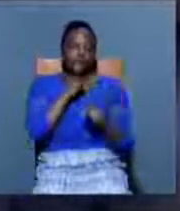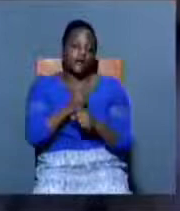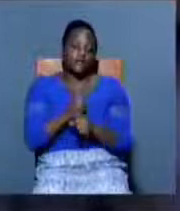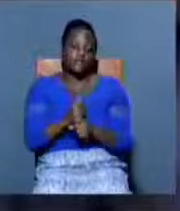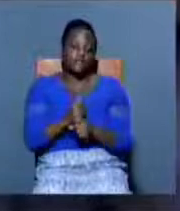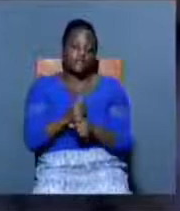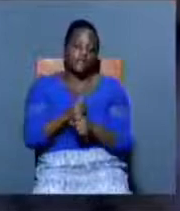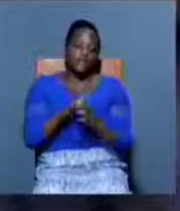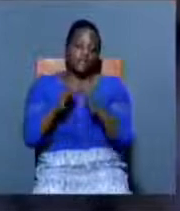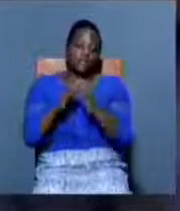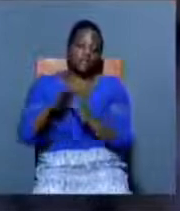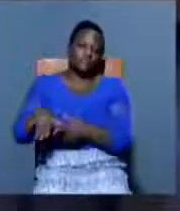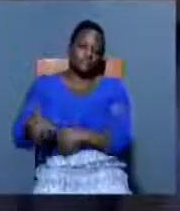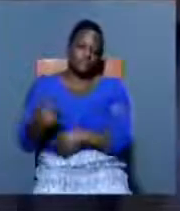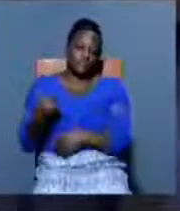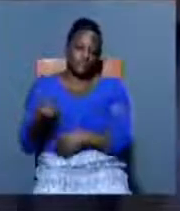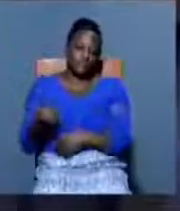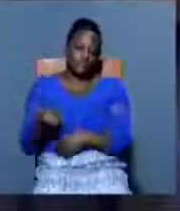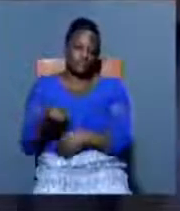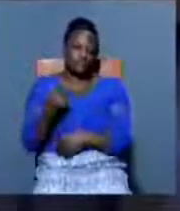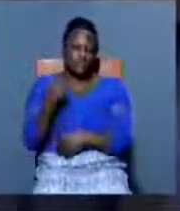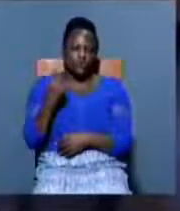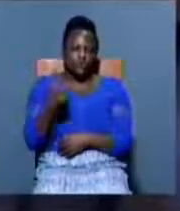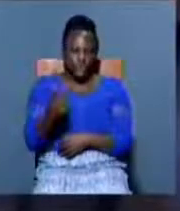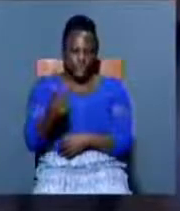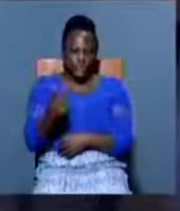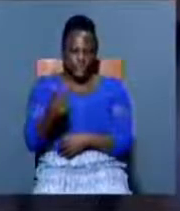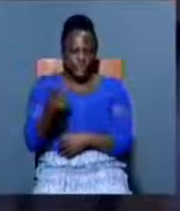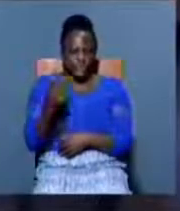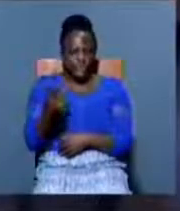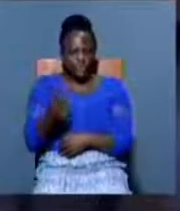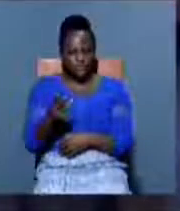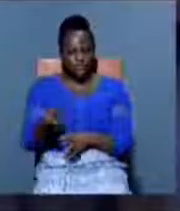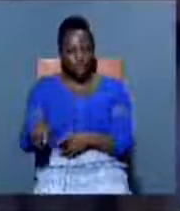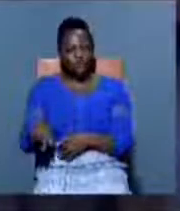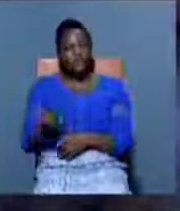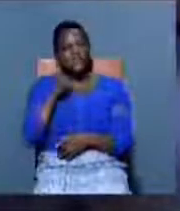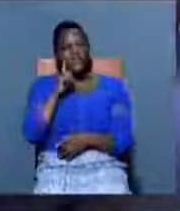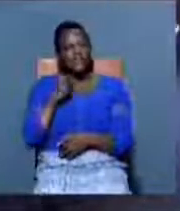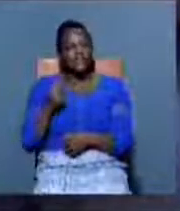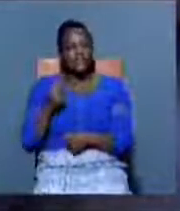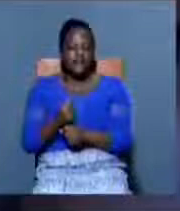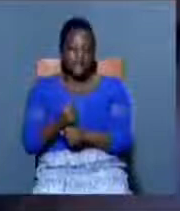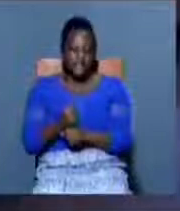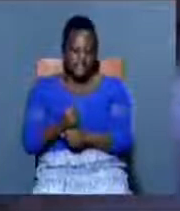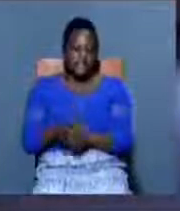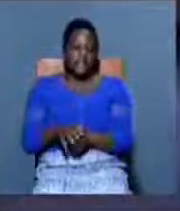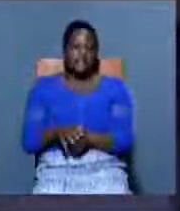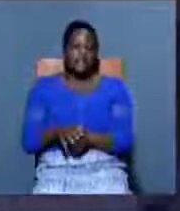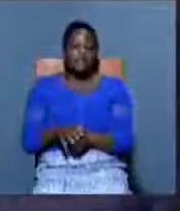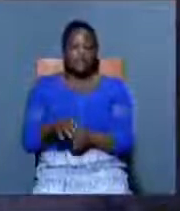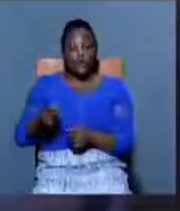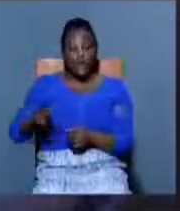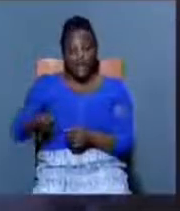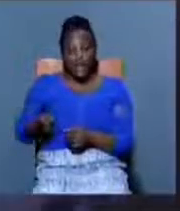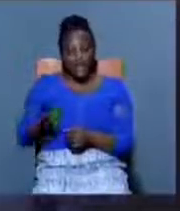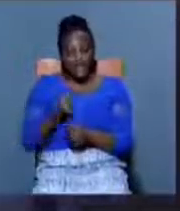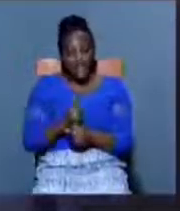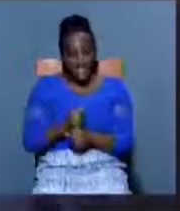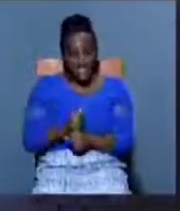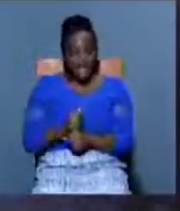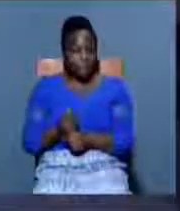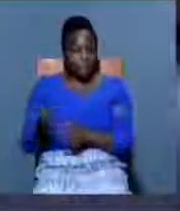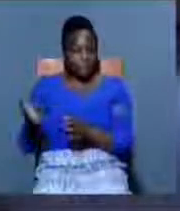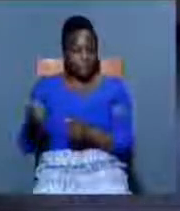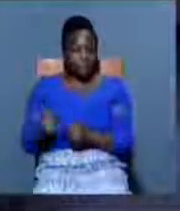watatu, yuko na dada wa kazi ambayo yule dada hamkumzaa nyinyi, mlimchukua sehemu aje awalelee watoto. Alafu